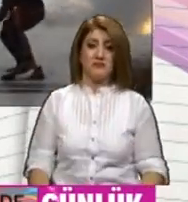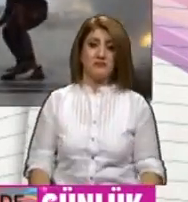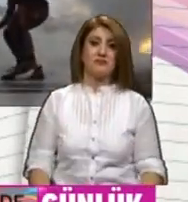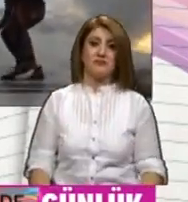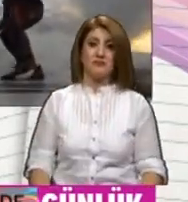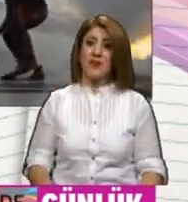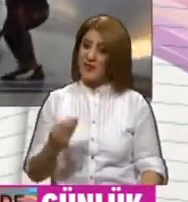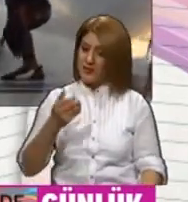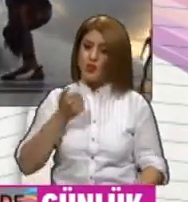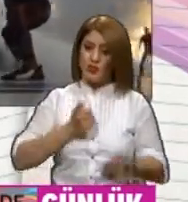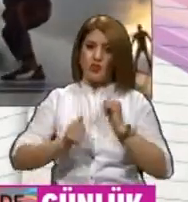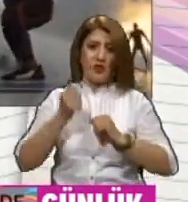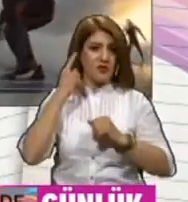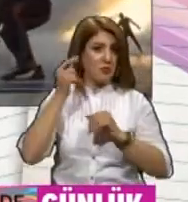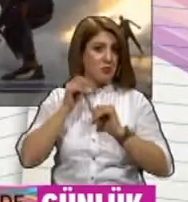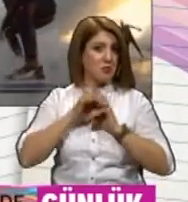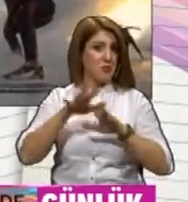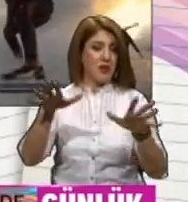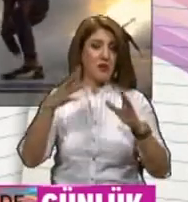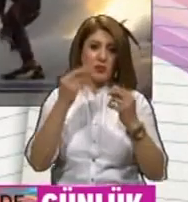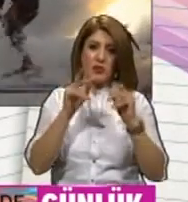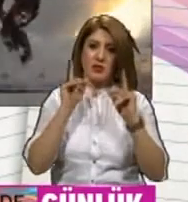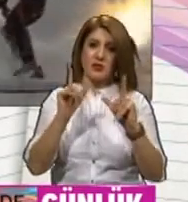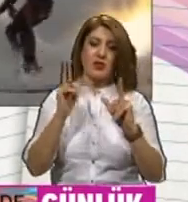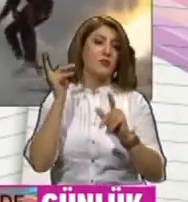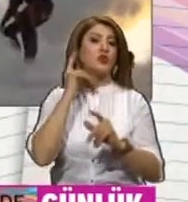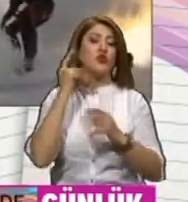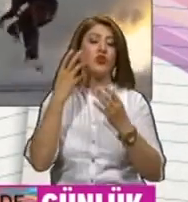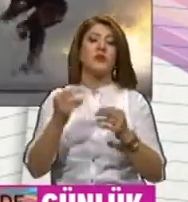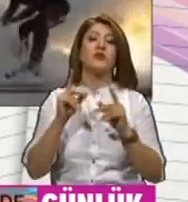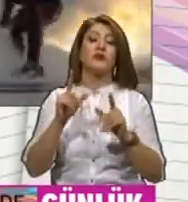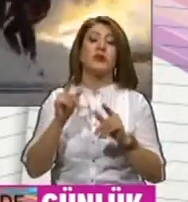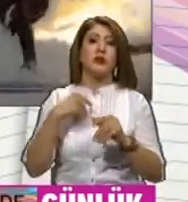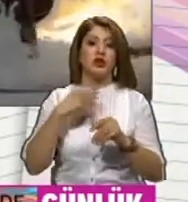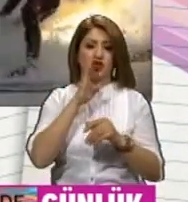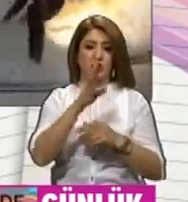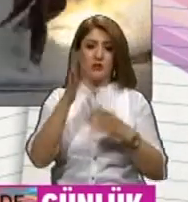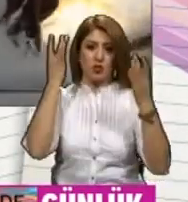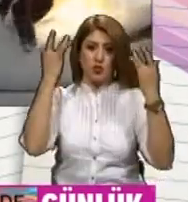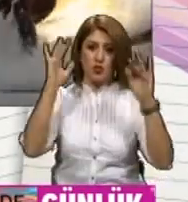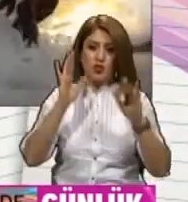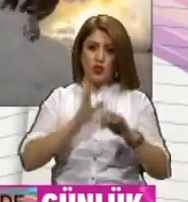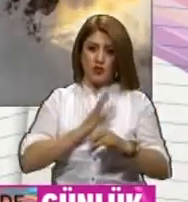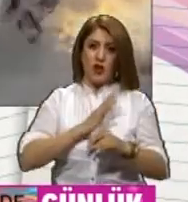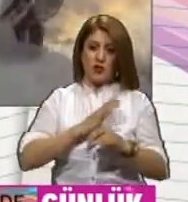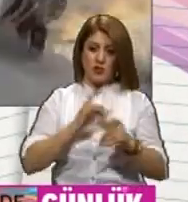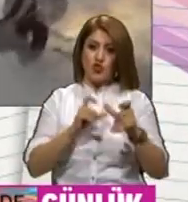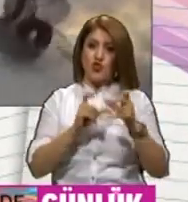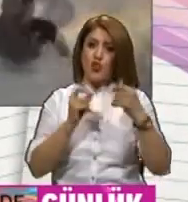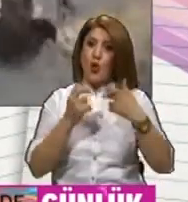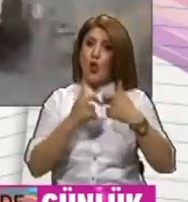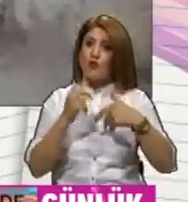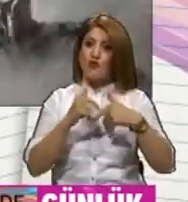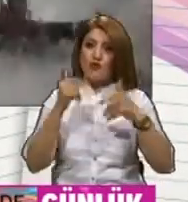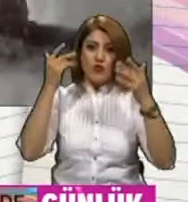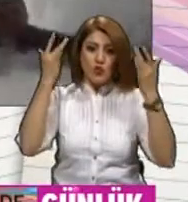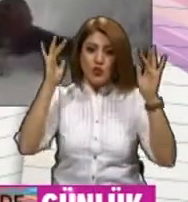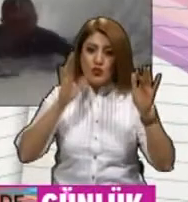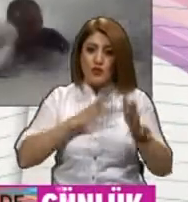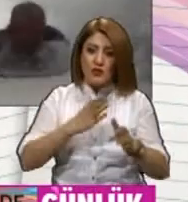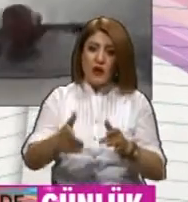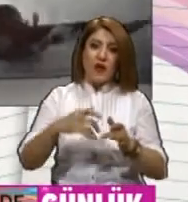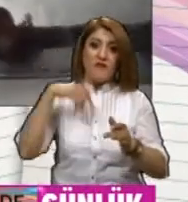fikir. Üniversitelere tabii duyurmak lazım. Kesinlikle. Evet. Ya ciddi bir kültürü de var. Yani sörf kültürü diye bir şey de var. Filmleri